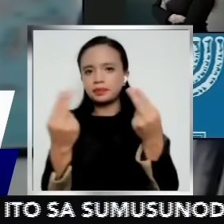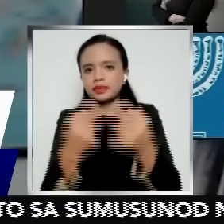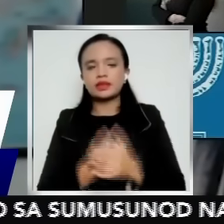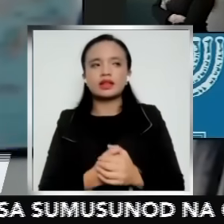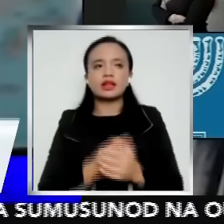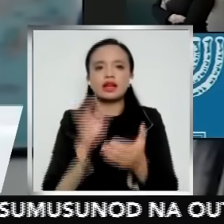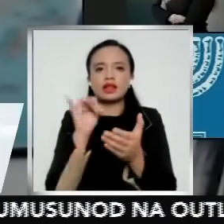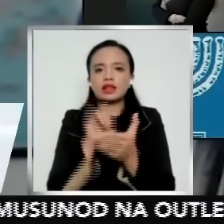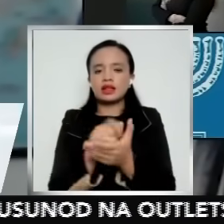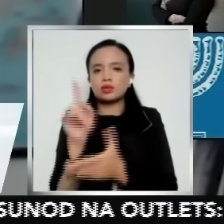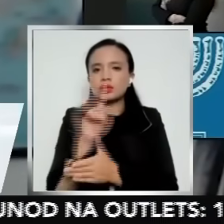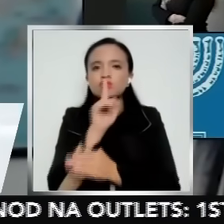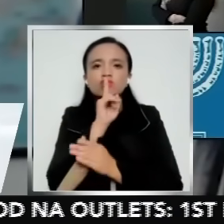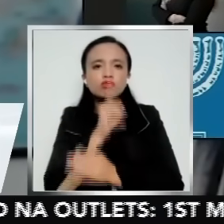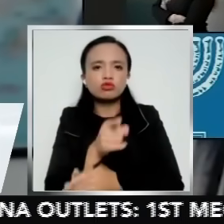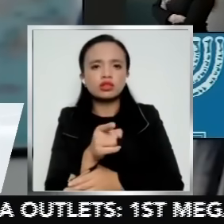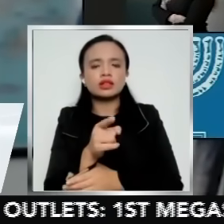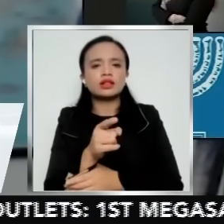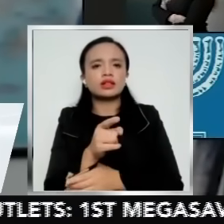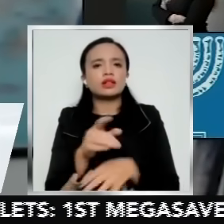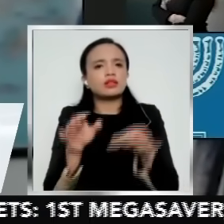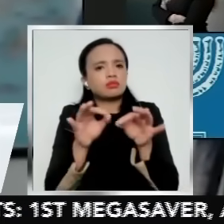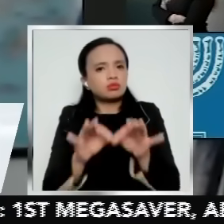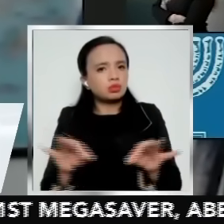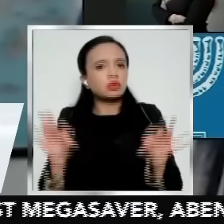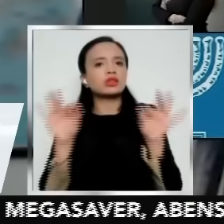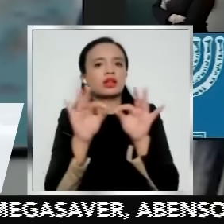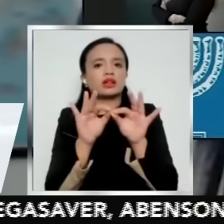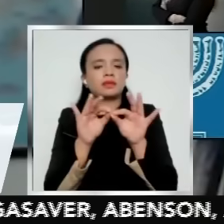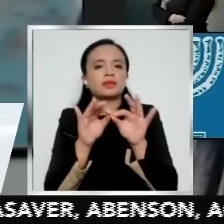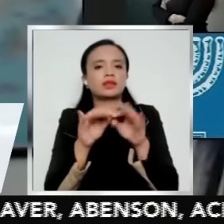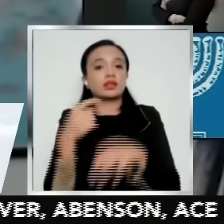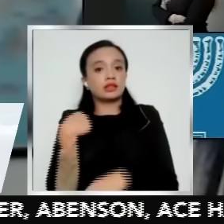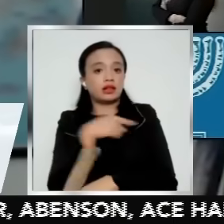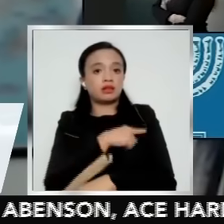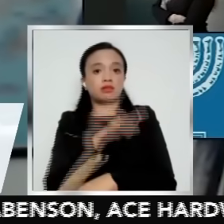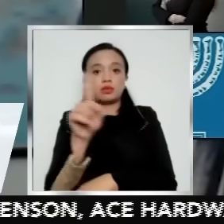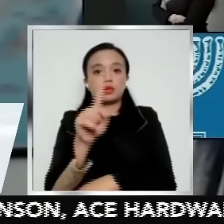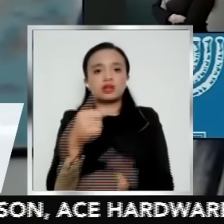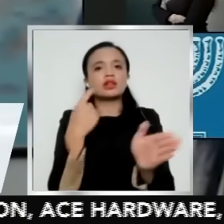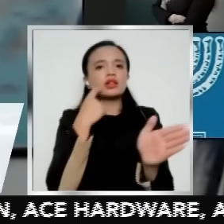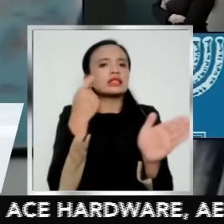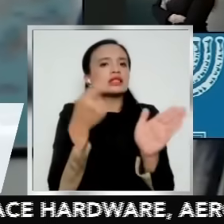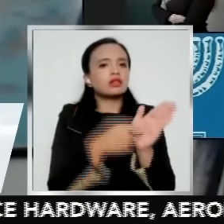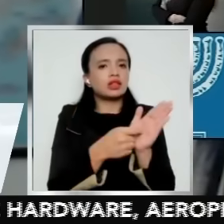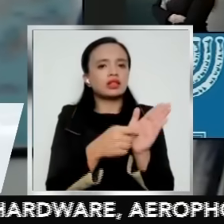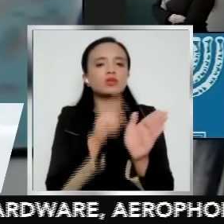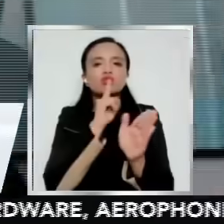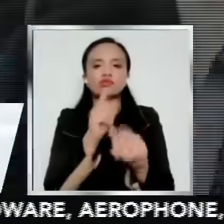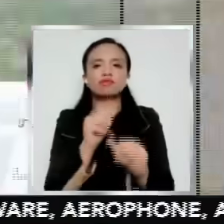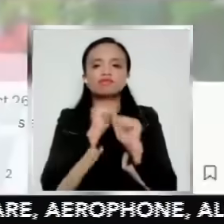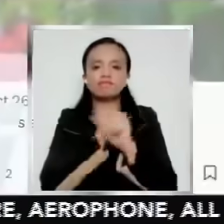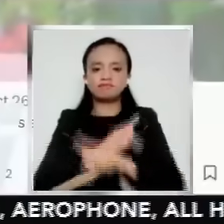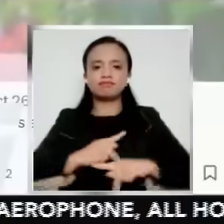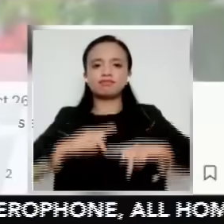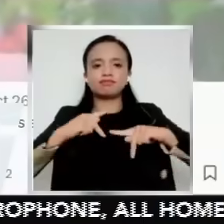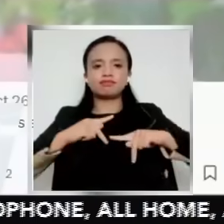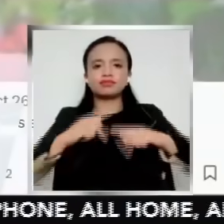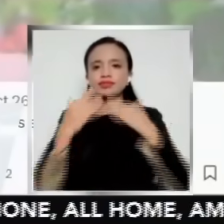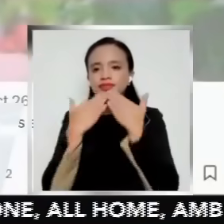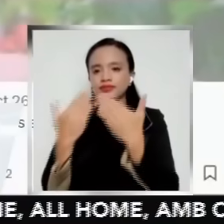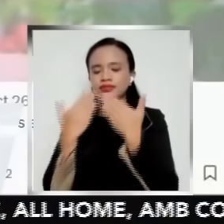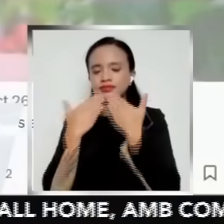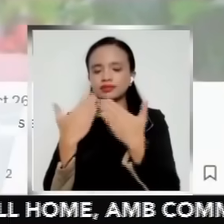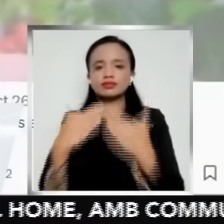really would, it's important for us to recognize and to really appreciate and to say thank you to her. Umulan din